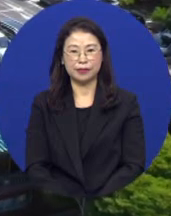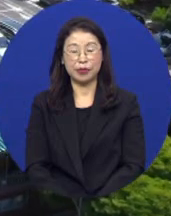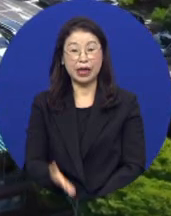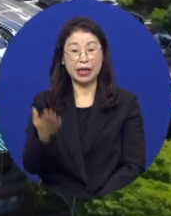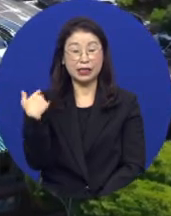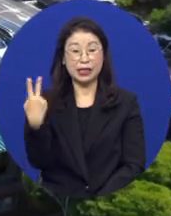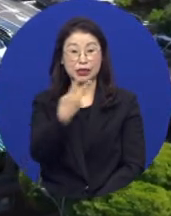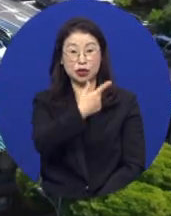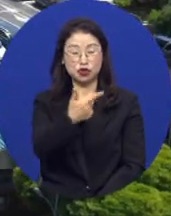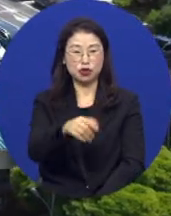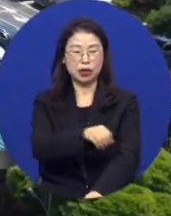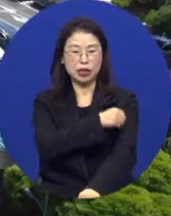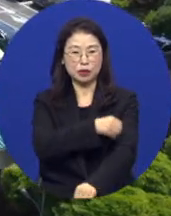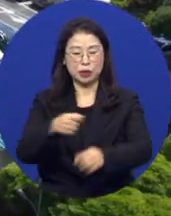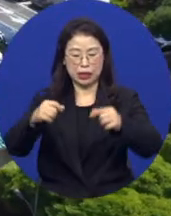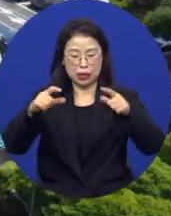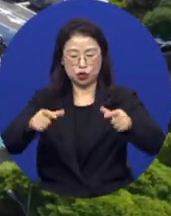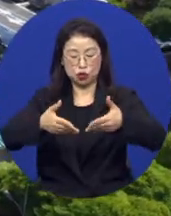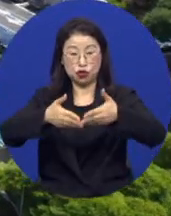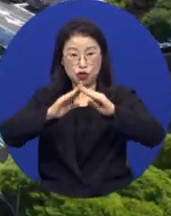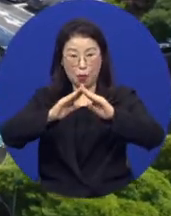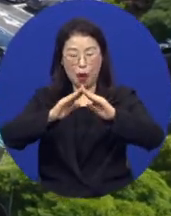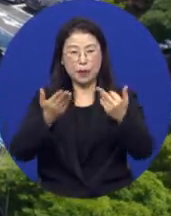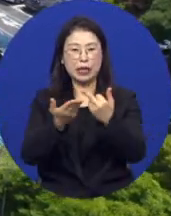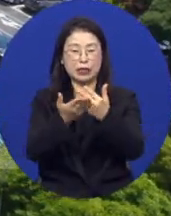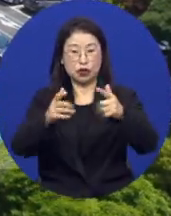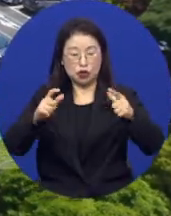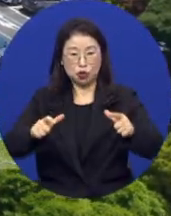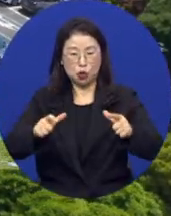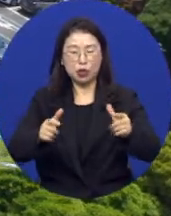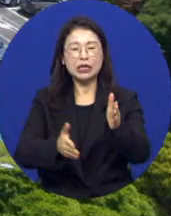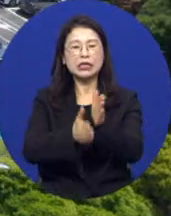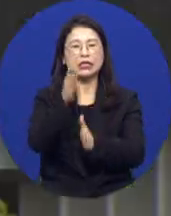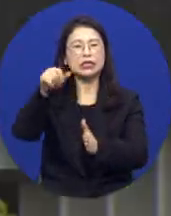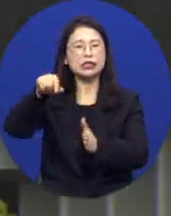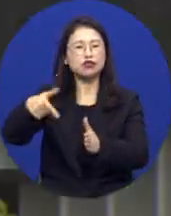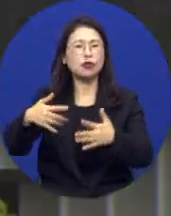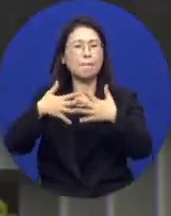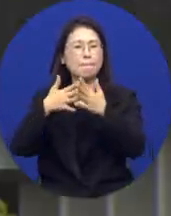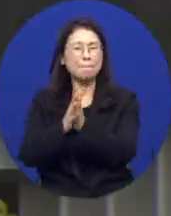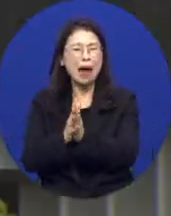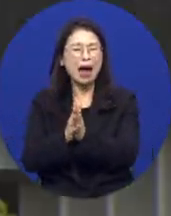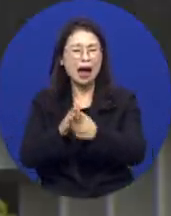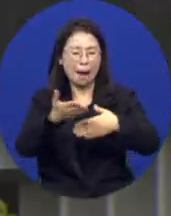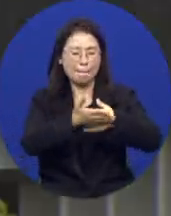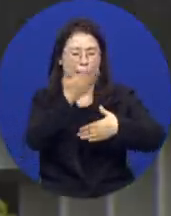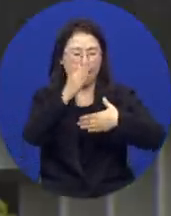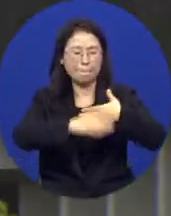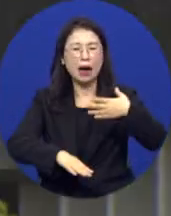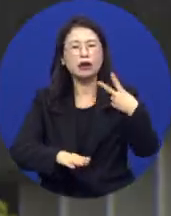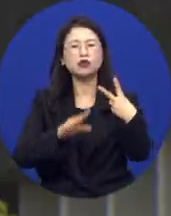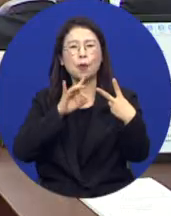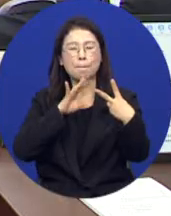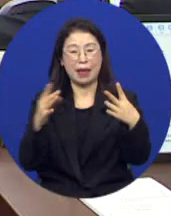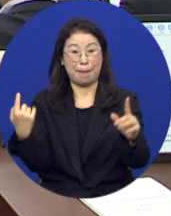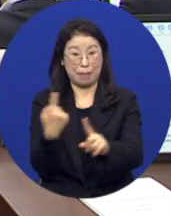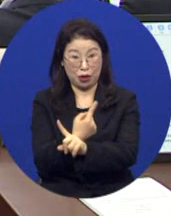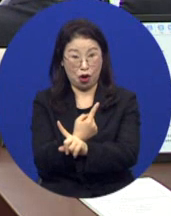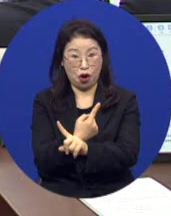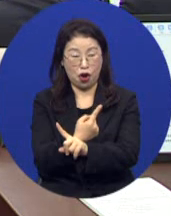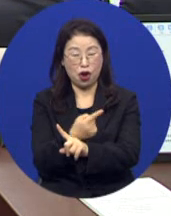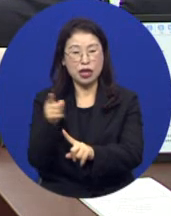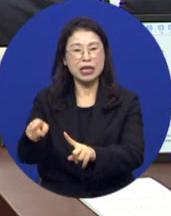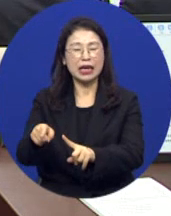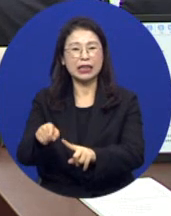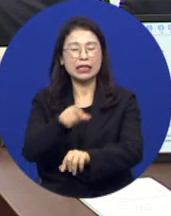지난 2006년 특별자치도 출범과 함께 제주도는 시와 군이 없는 단일 광역체제로 바뀌었습니다. 이